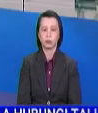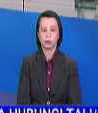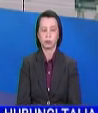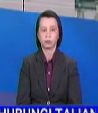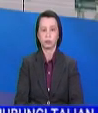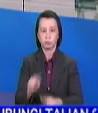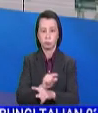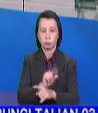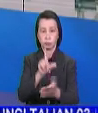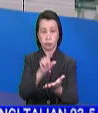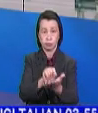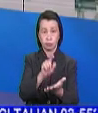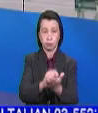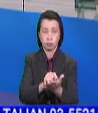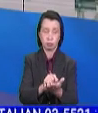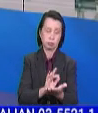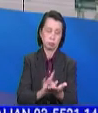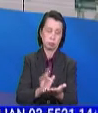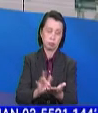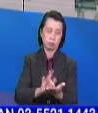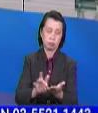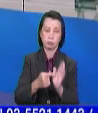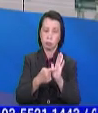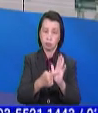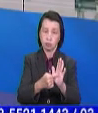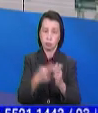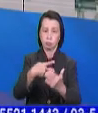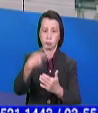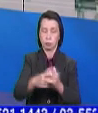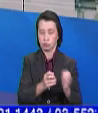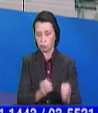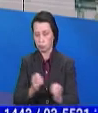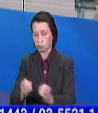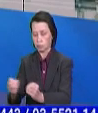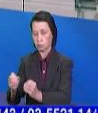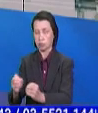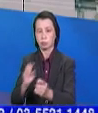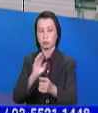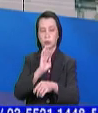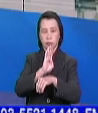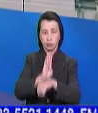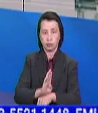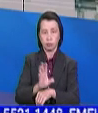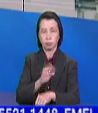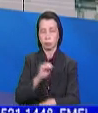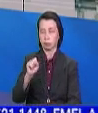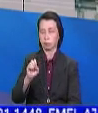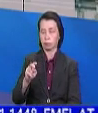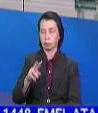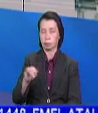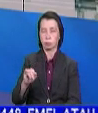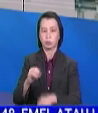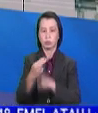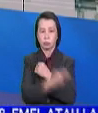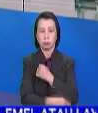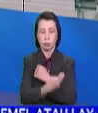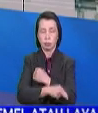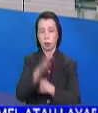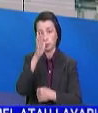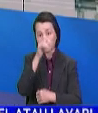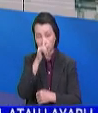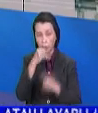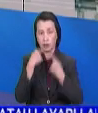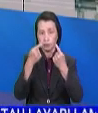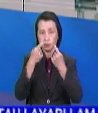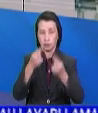penggunaan media sosial untuk persembahan dan program anjuran jabatan kebudayaan dan kesenian Negeri jacket noda